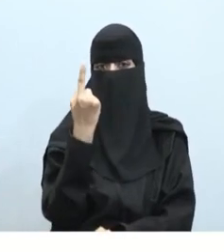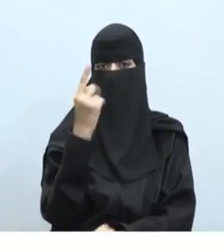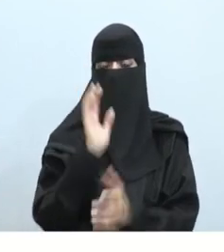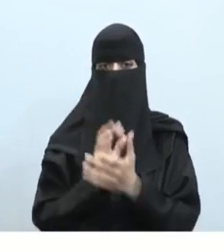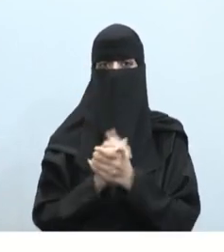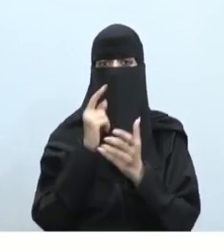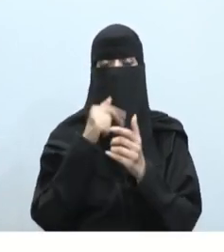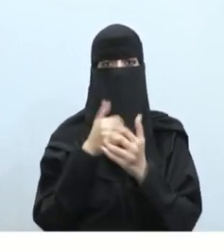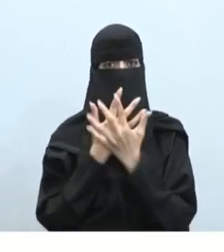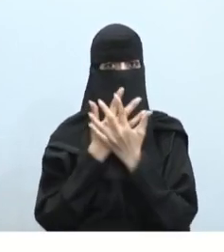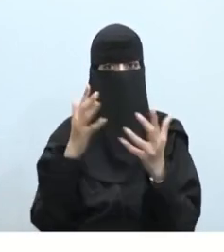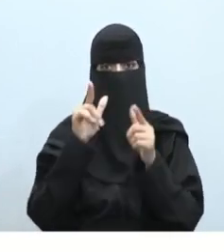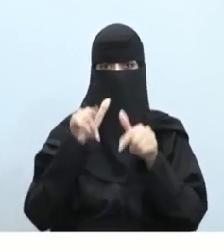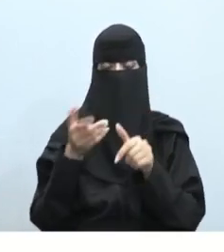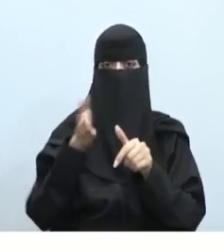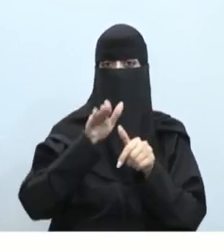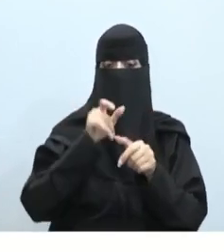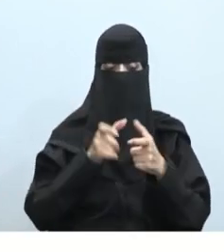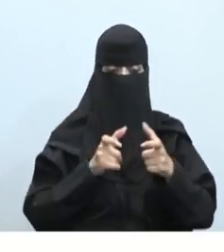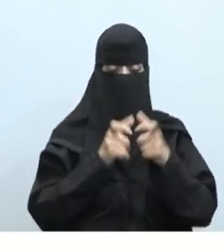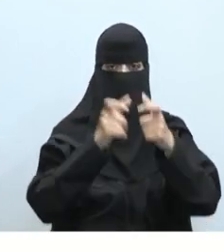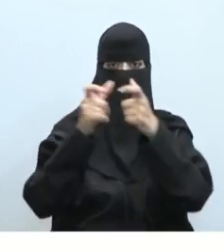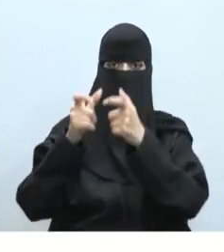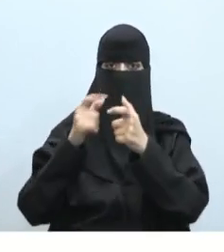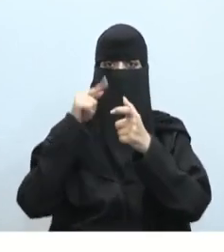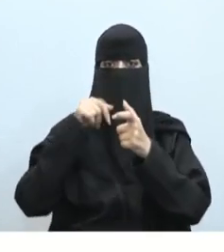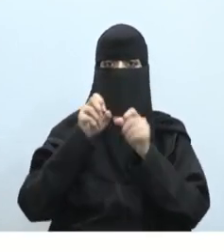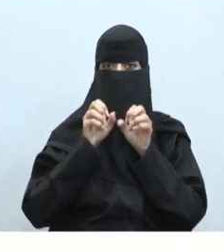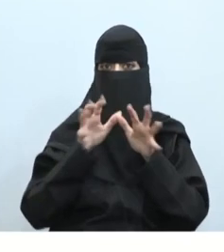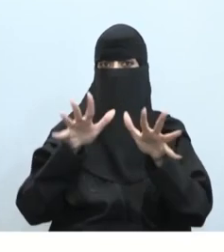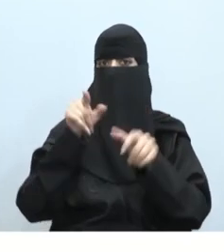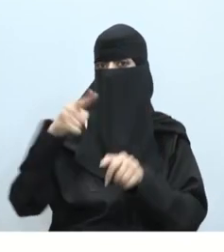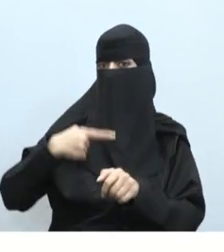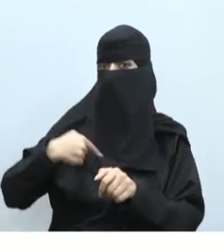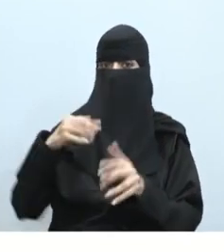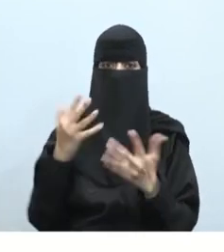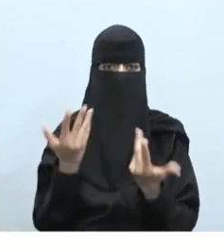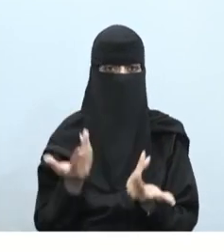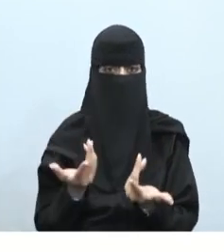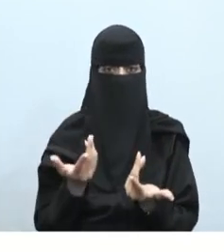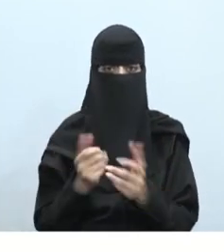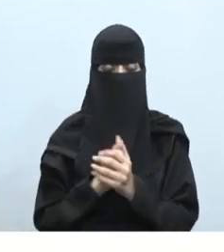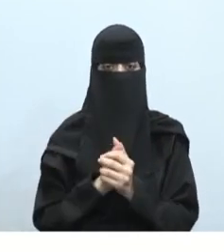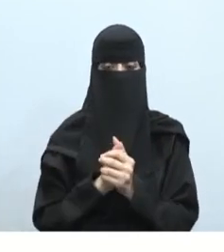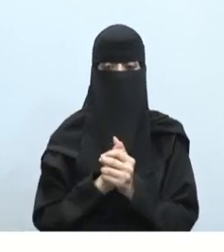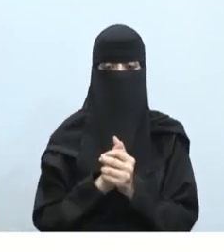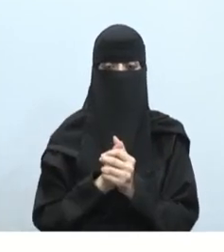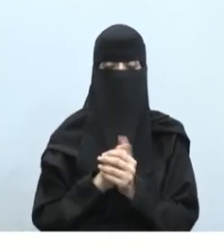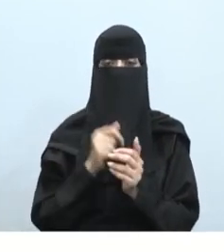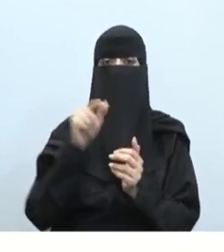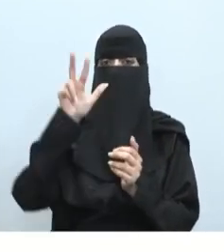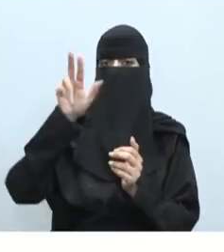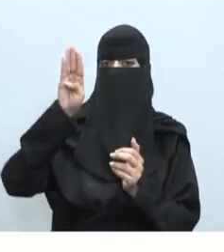كثيرا ما تكونوا في مجموعات تشتهر بمسمى ماذا احسنتم